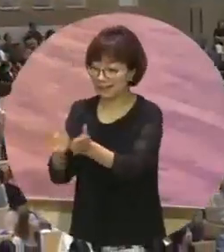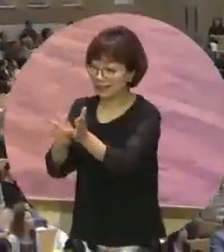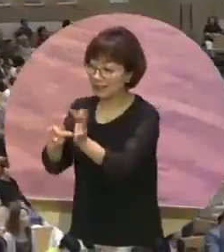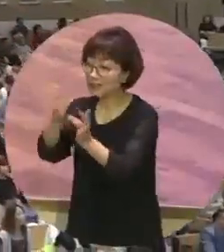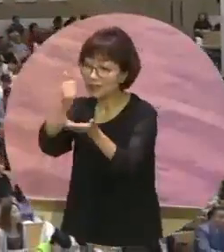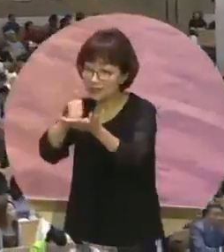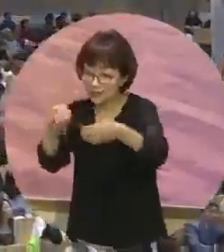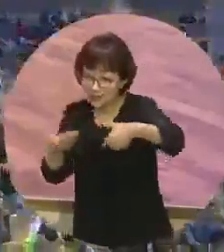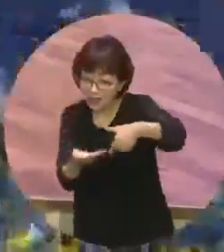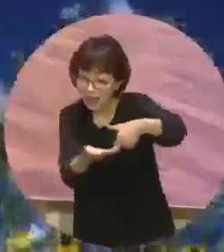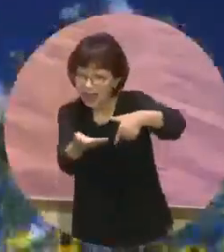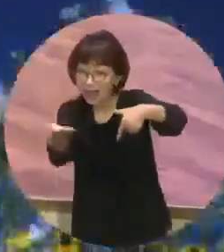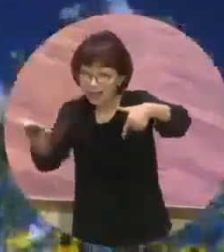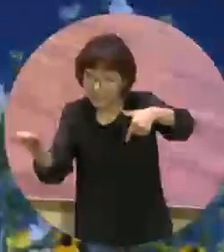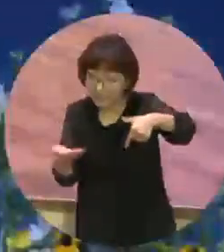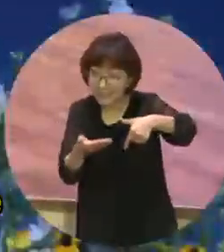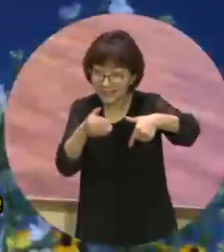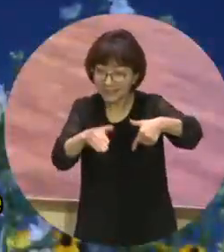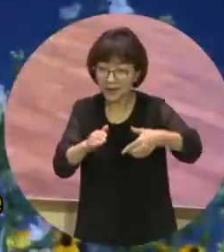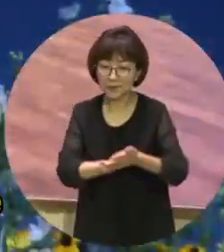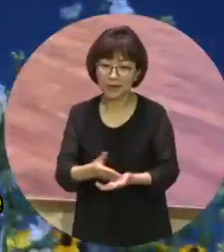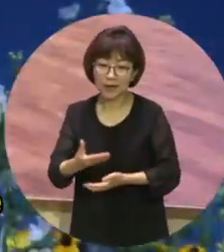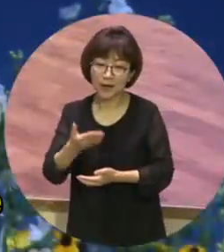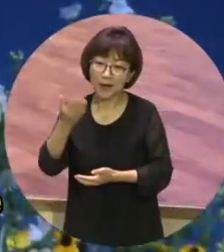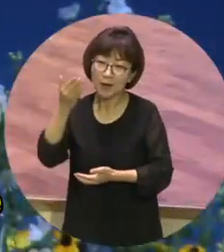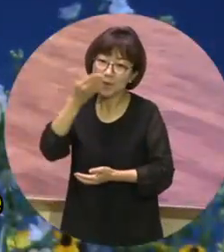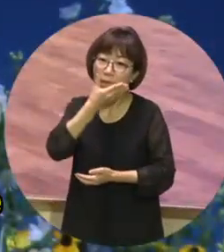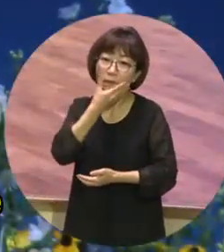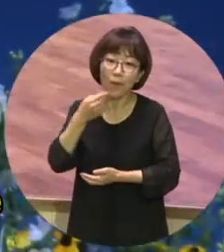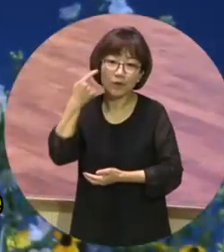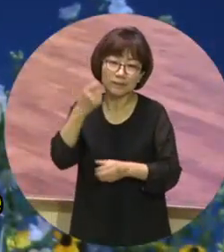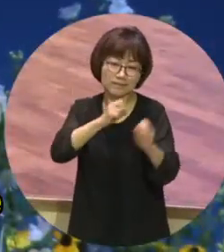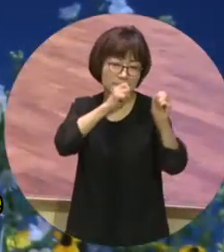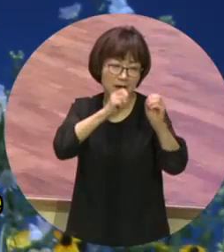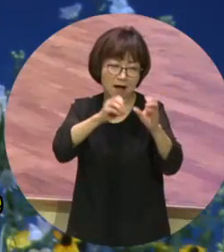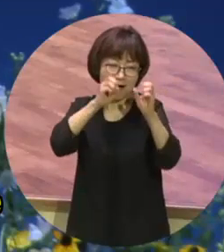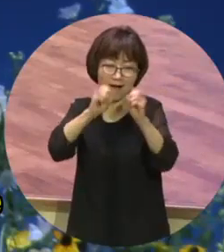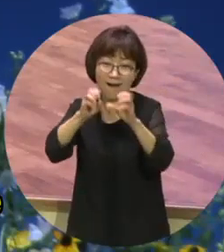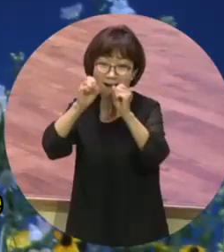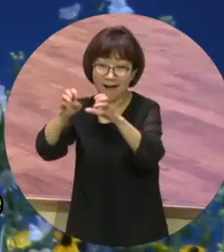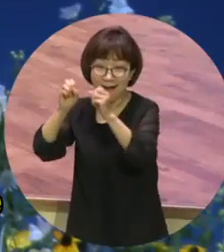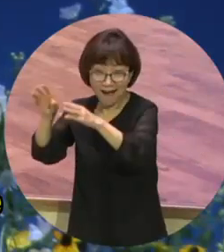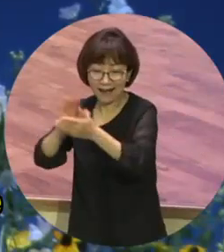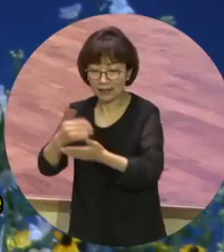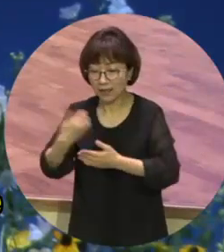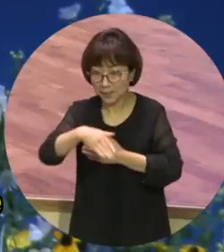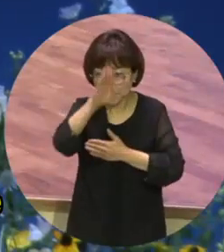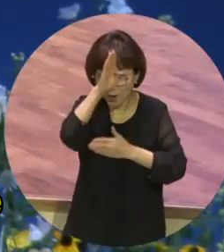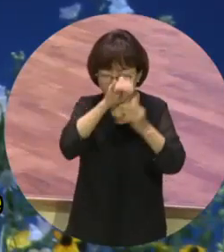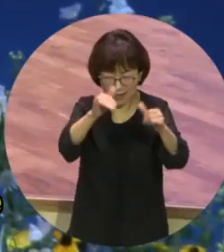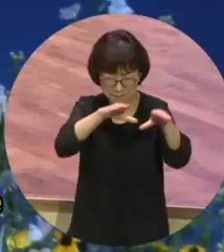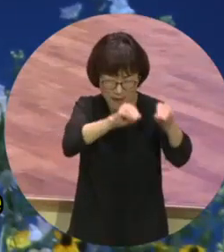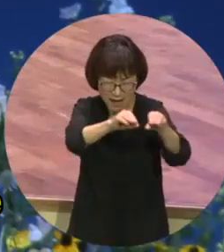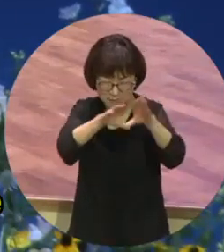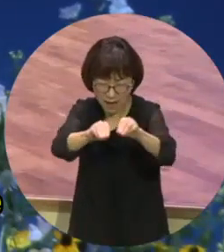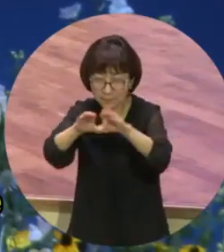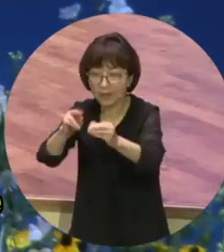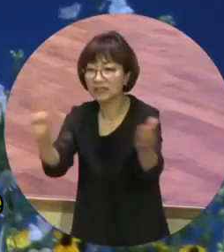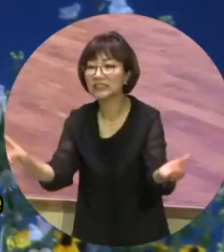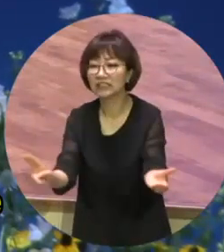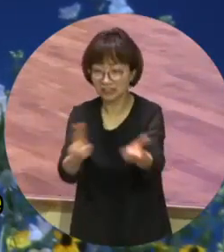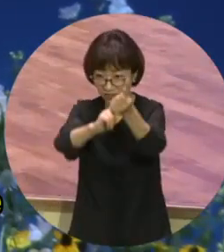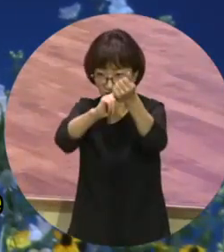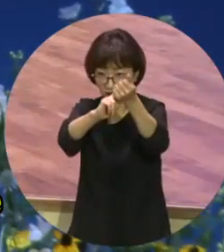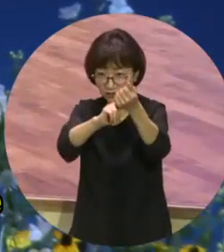예수님께서는 갈릴리 중심으로 천국 복음을 그렇게 전파하시고 수많은 병자들을 치유하는 표적들을 그렇게